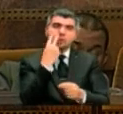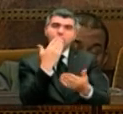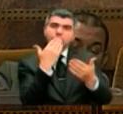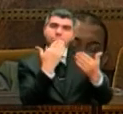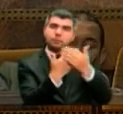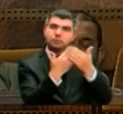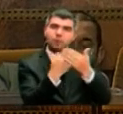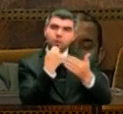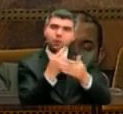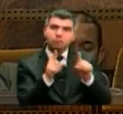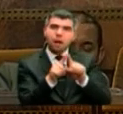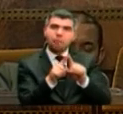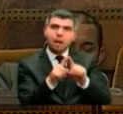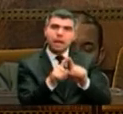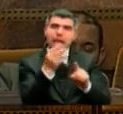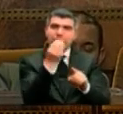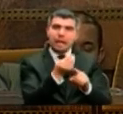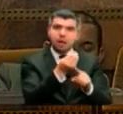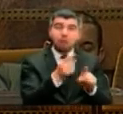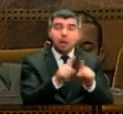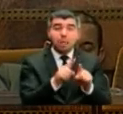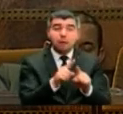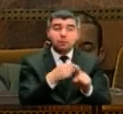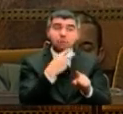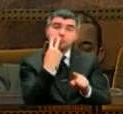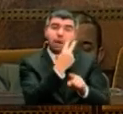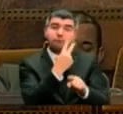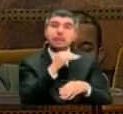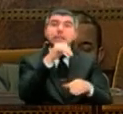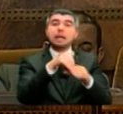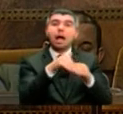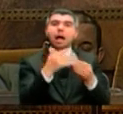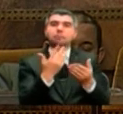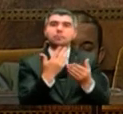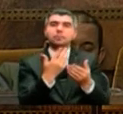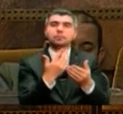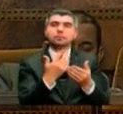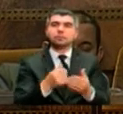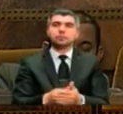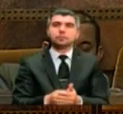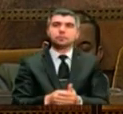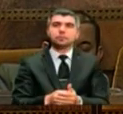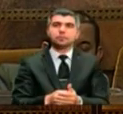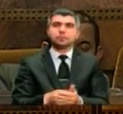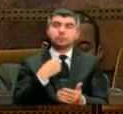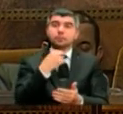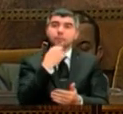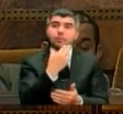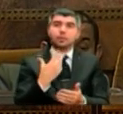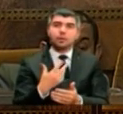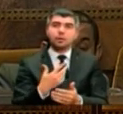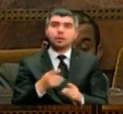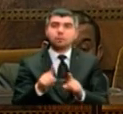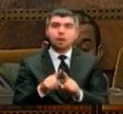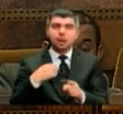وباطنها يشتم منه رائحة الانتخابات، والدليل على ذلك أنها كتجرى في واحد المنطقة اللي هي مسقط